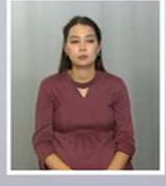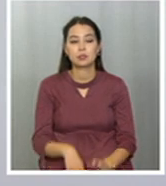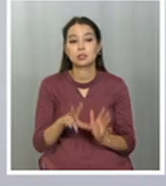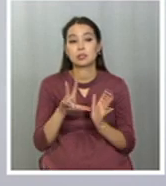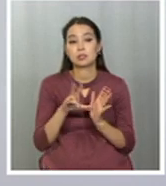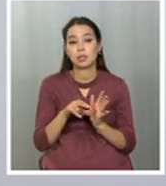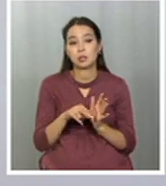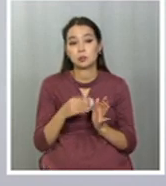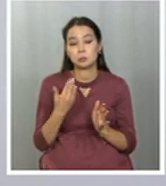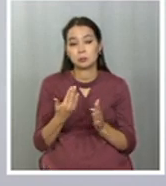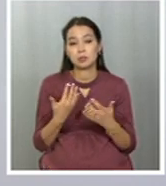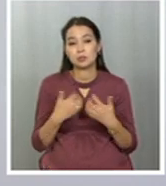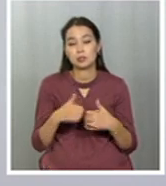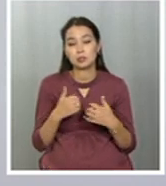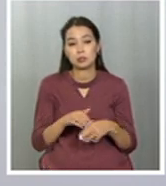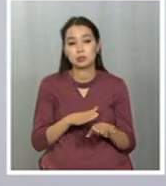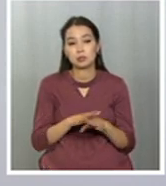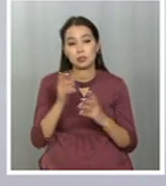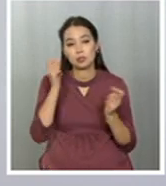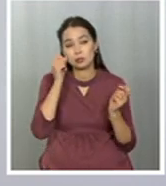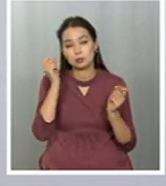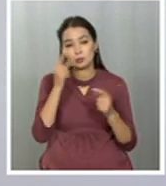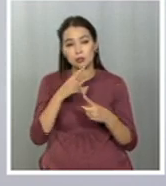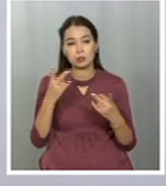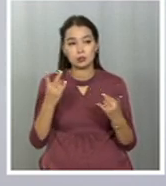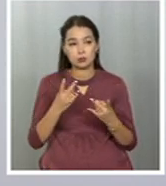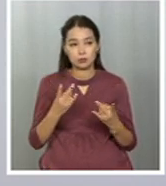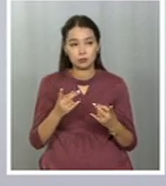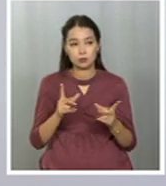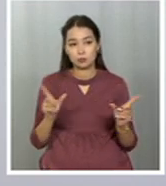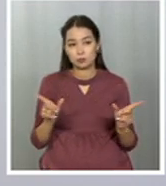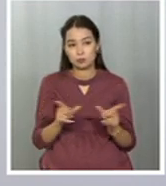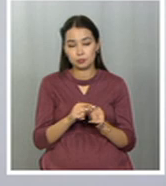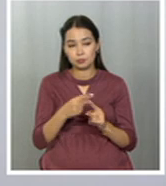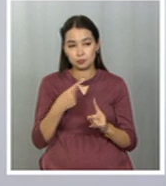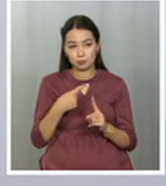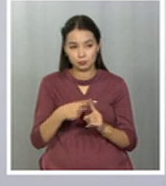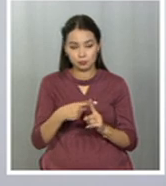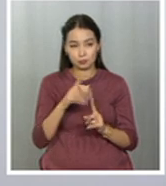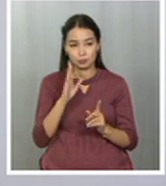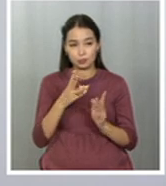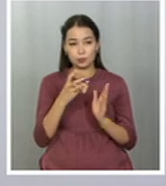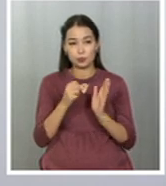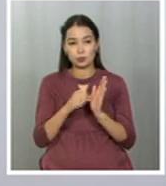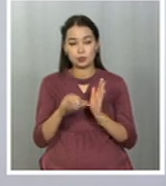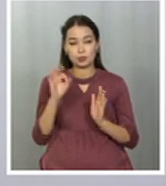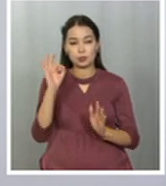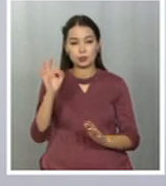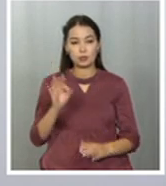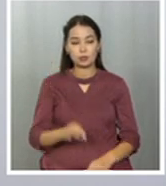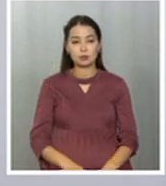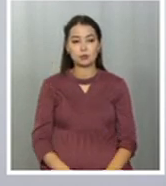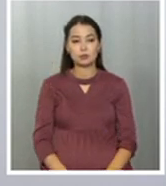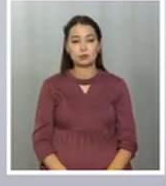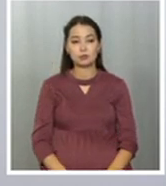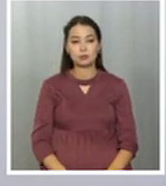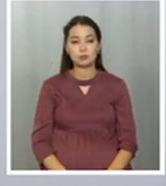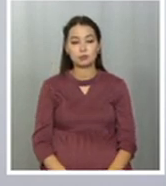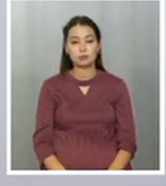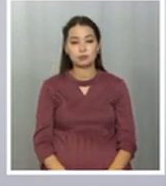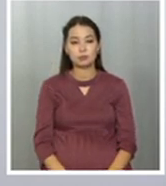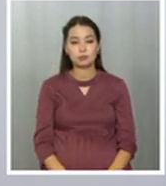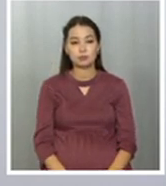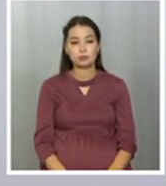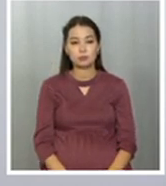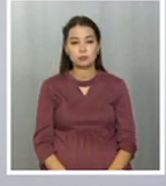прогрессияның мүшелерімен алмастырайық. Сонда B1 қосылған 2B1 қосу 4B1 қосу